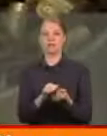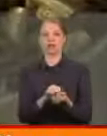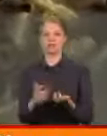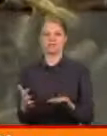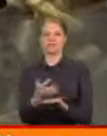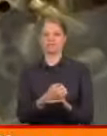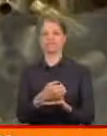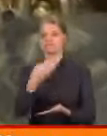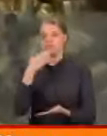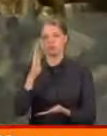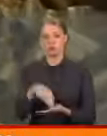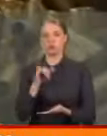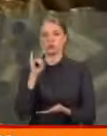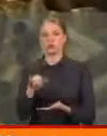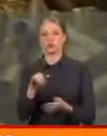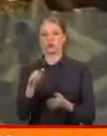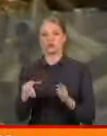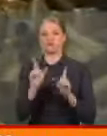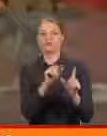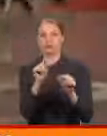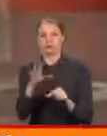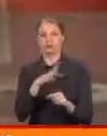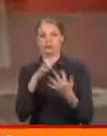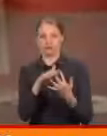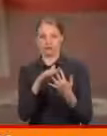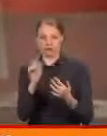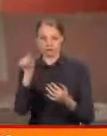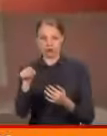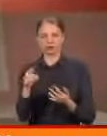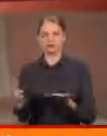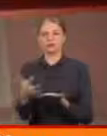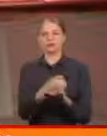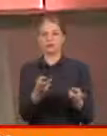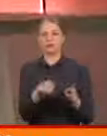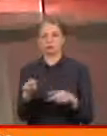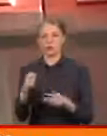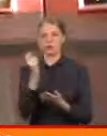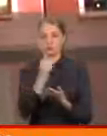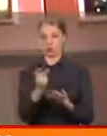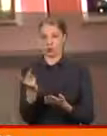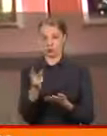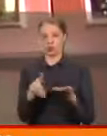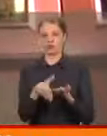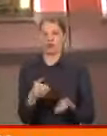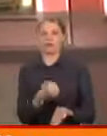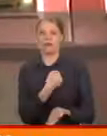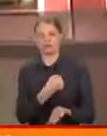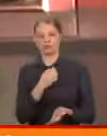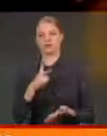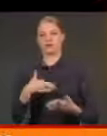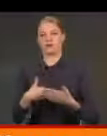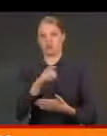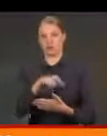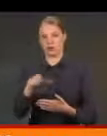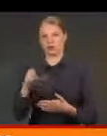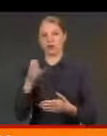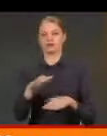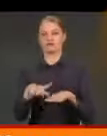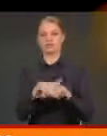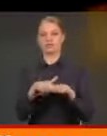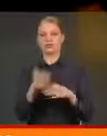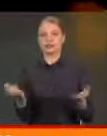було вдосталь. По нього Даніель їздив на фронт. Збирати уламки війни художникам допомагали військовики і волонтери.